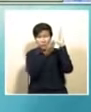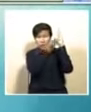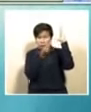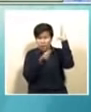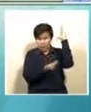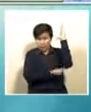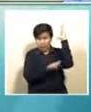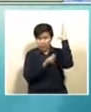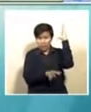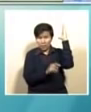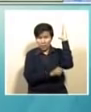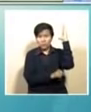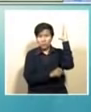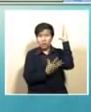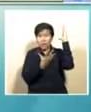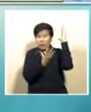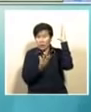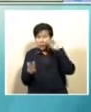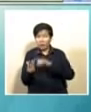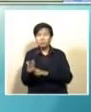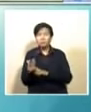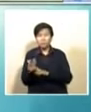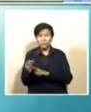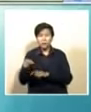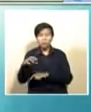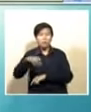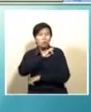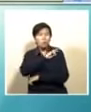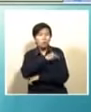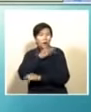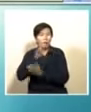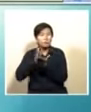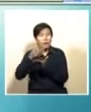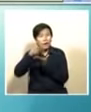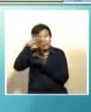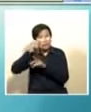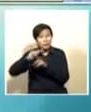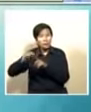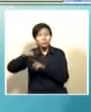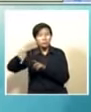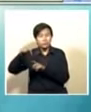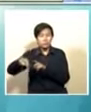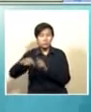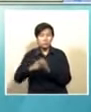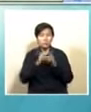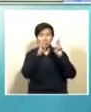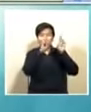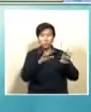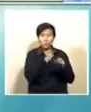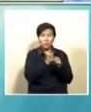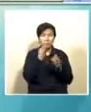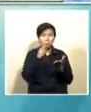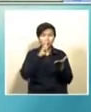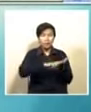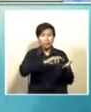ชิ้นตอนนี้เหลืออยู่ประมาณ 21,000 ประมาณ 20,000 กว่าชิ้นกระจายทั่วประเทศนะ